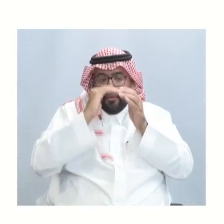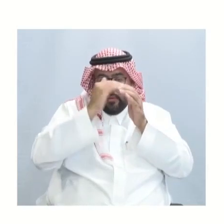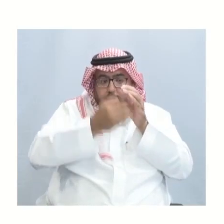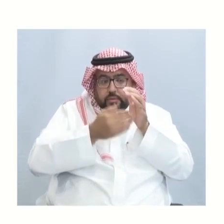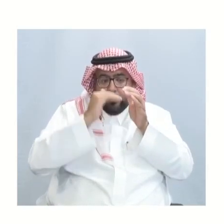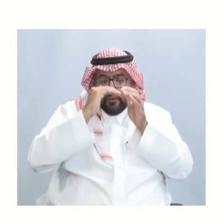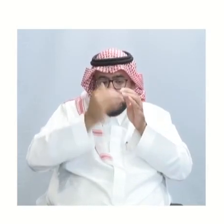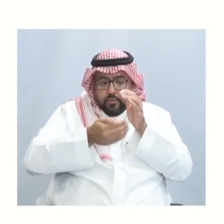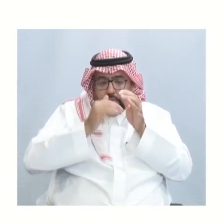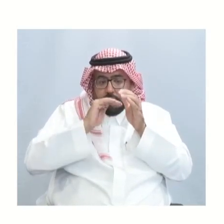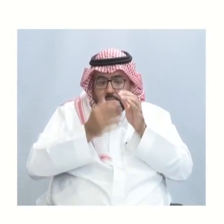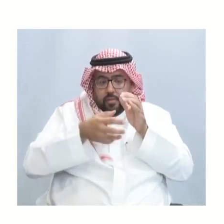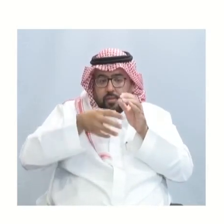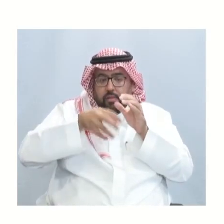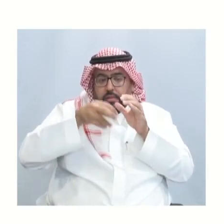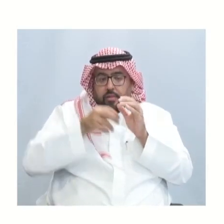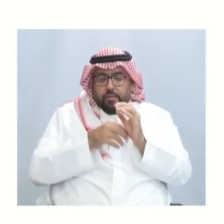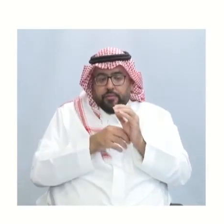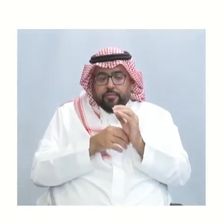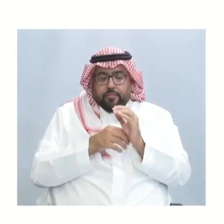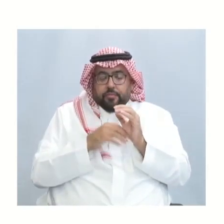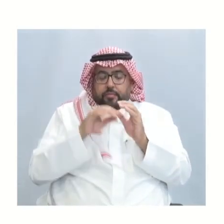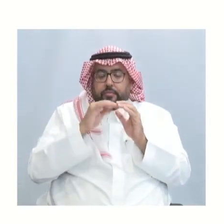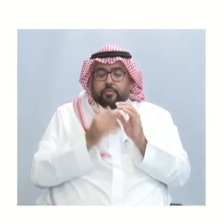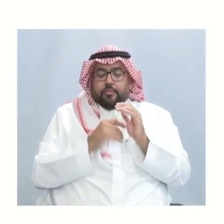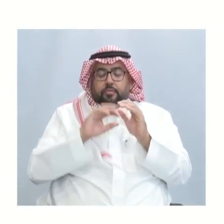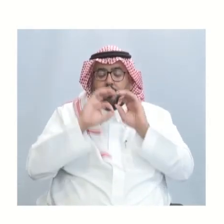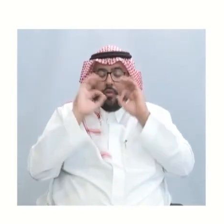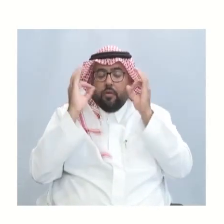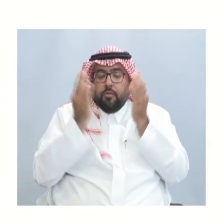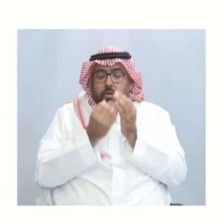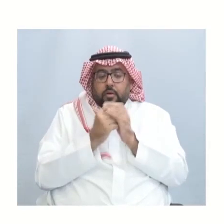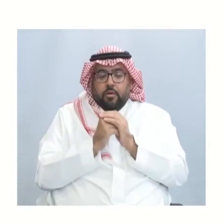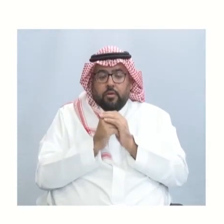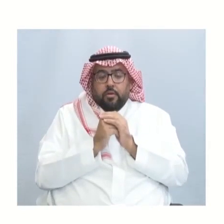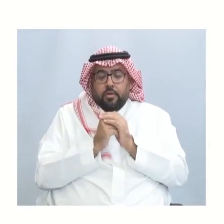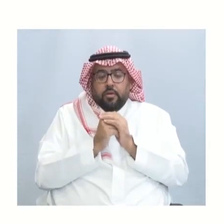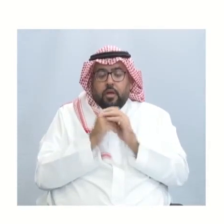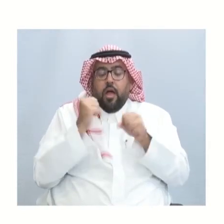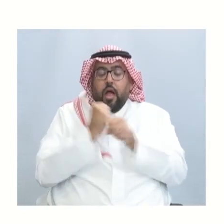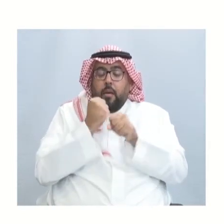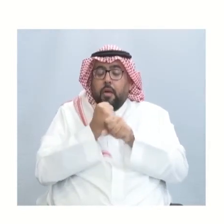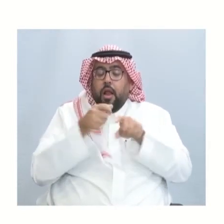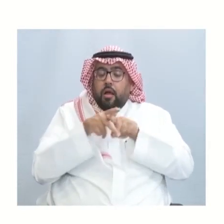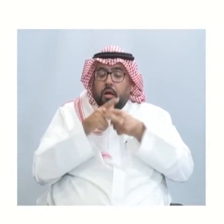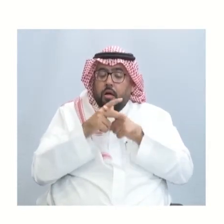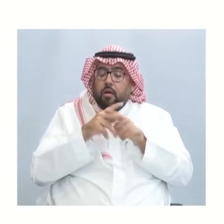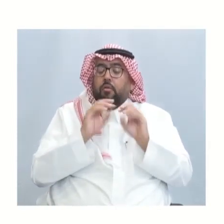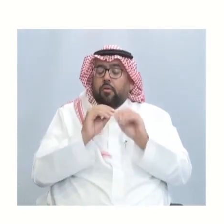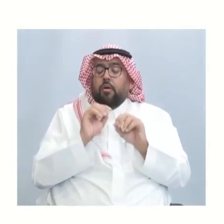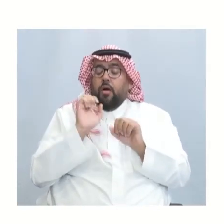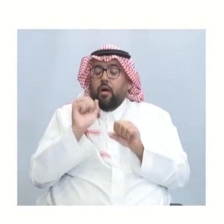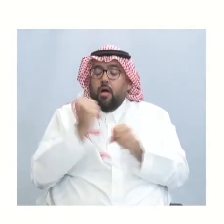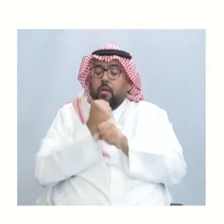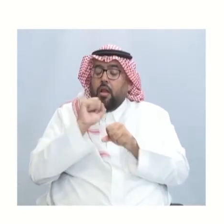الكوريون كيس المح وكيس المنبار وهذه الاغشيه التي لها وظائف متخصصه تسا